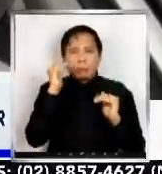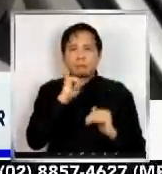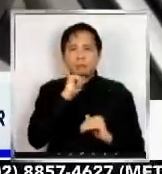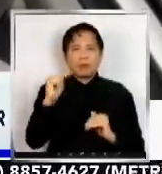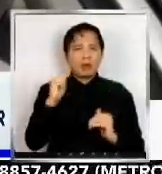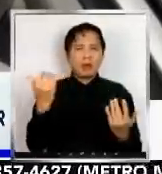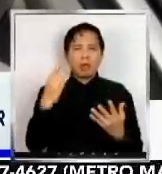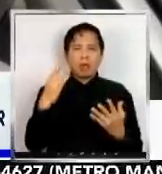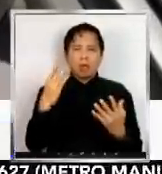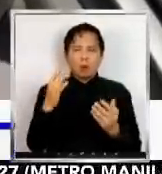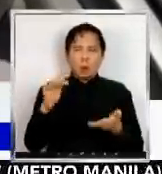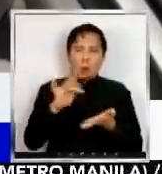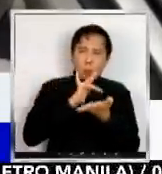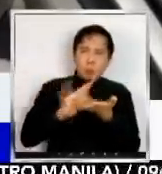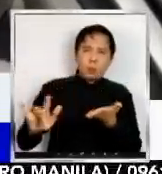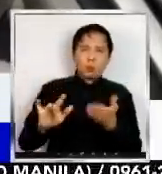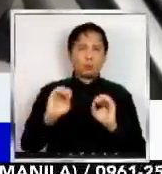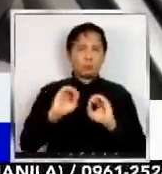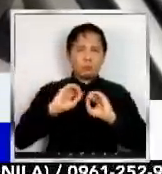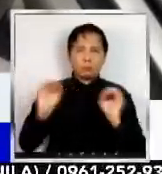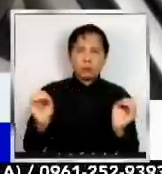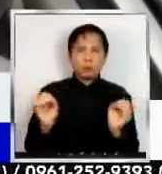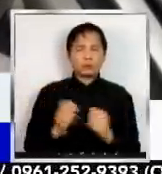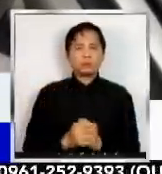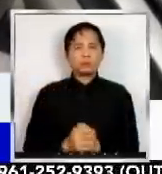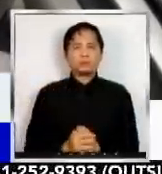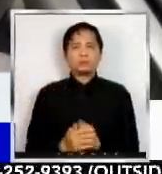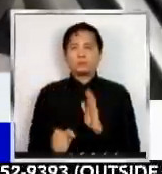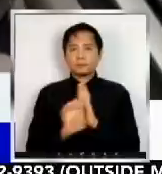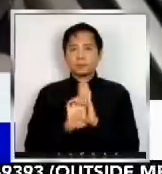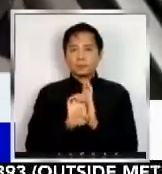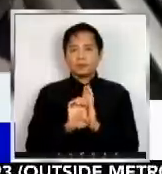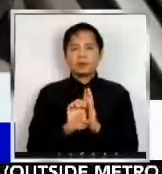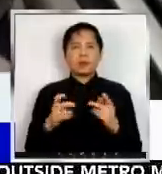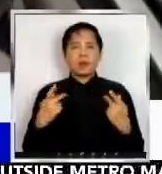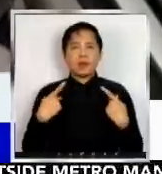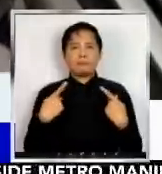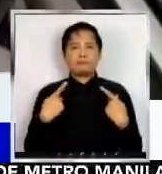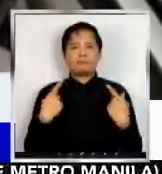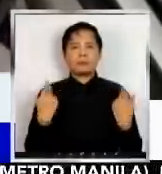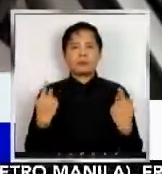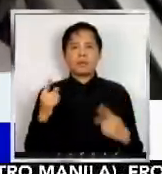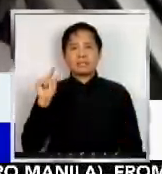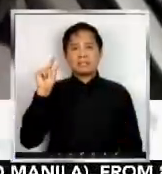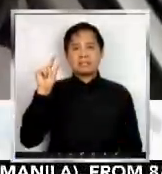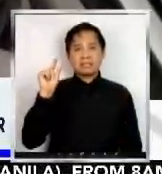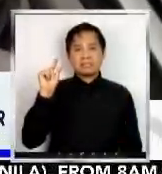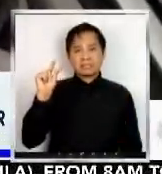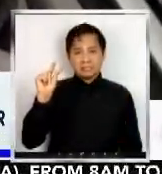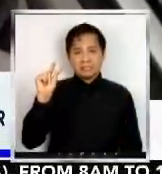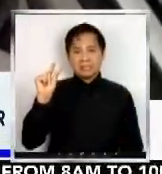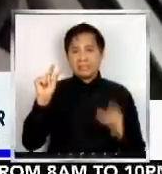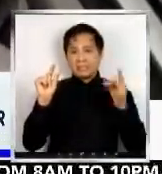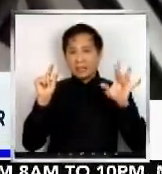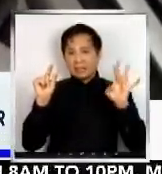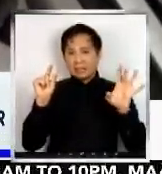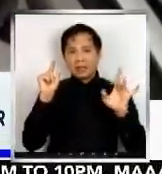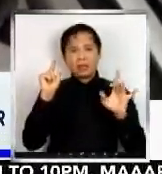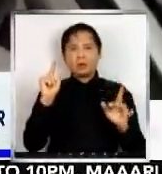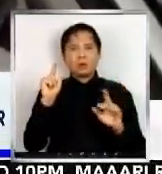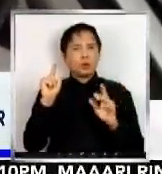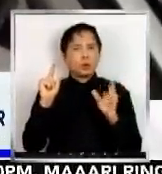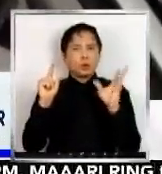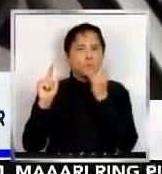na, for example, may isang vial ka ng gamot and then may lima kang pasyente, kanino mo ibibigay. So sa